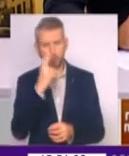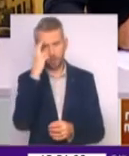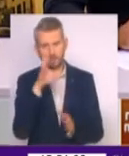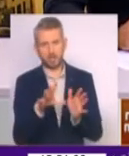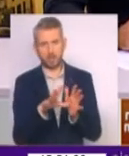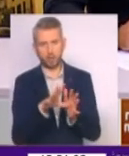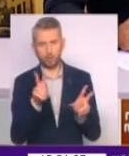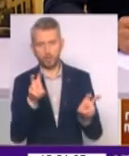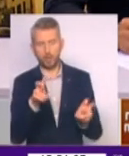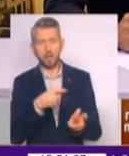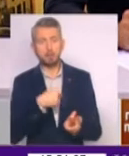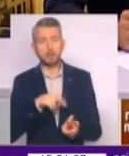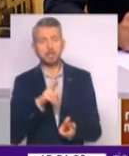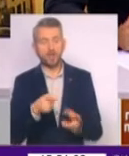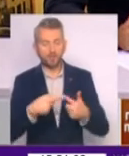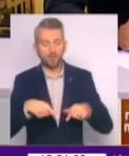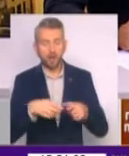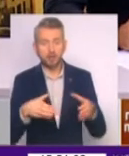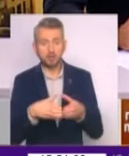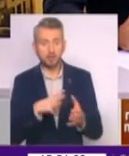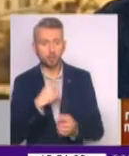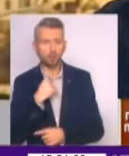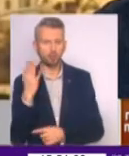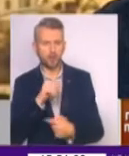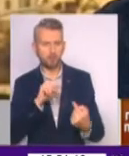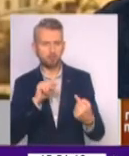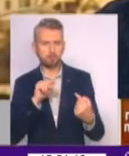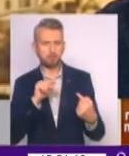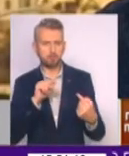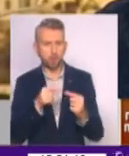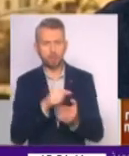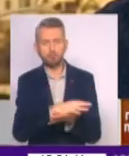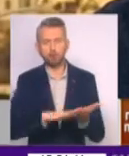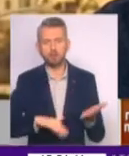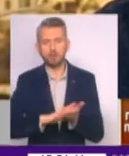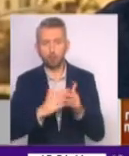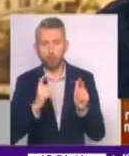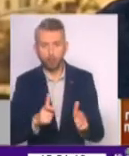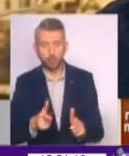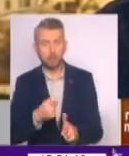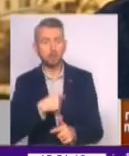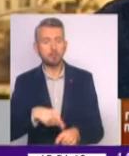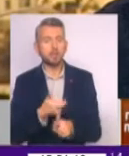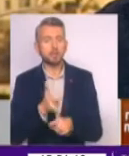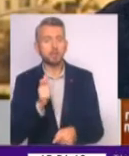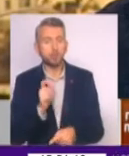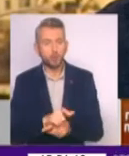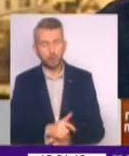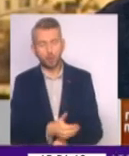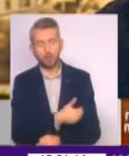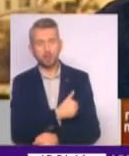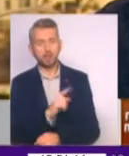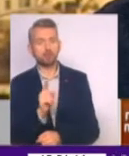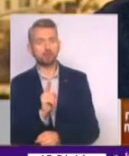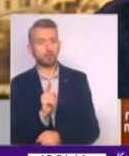фракція голосували проти продовження угоди, і ми би дуже хотіли, щоб